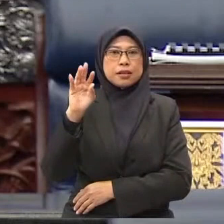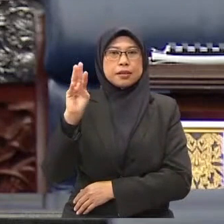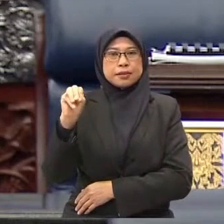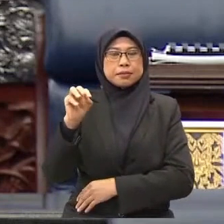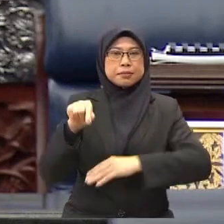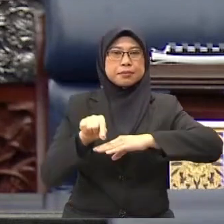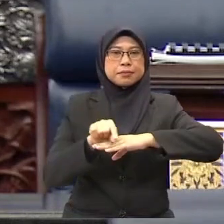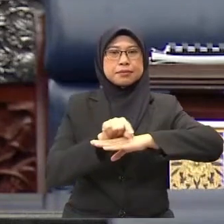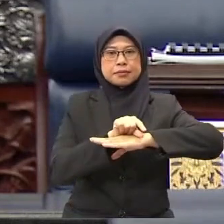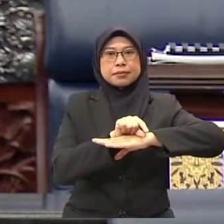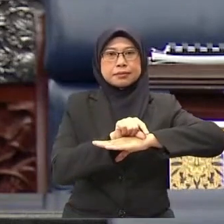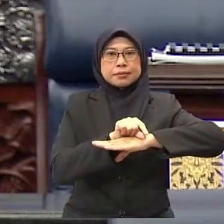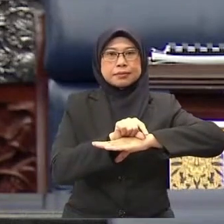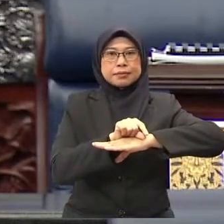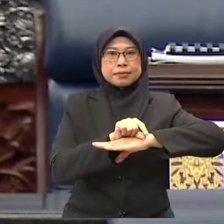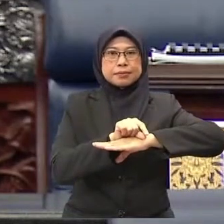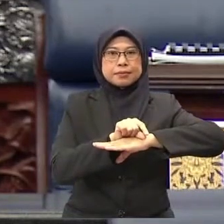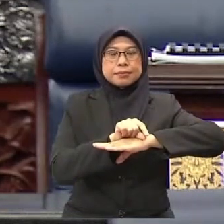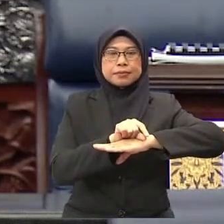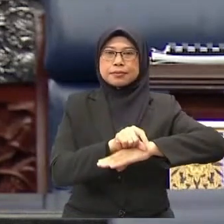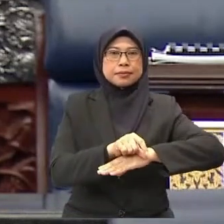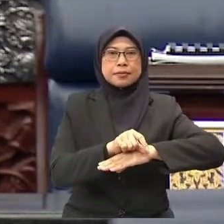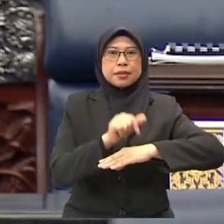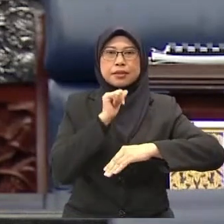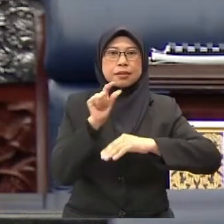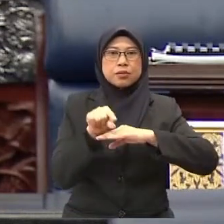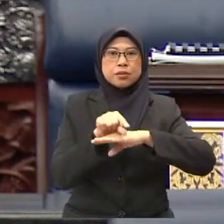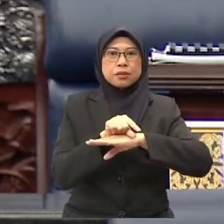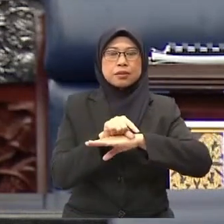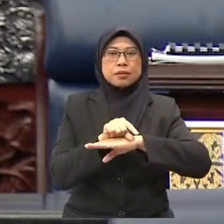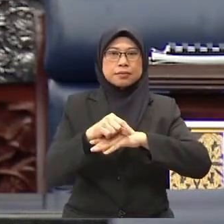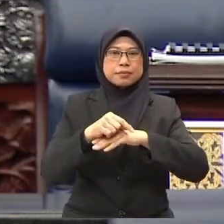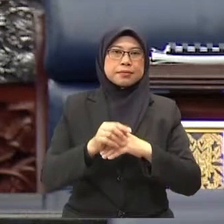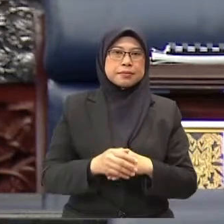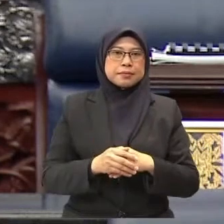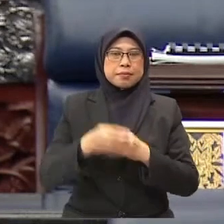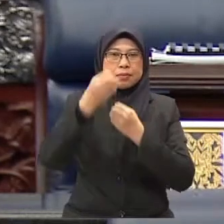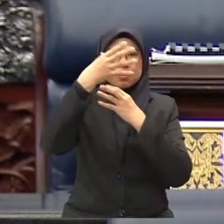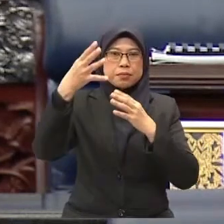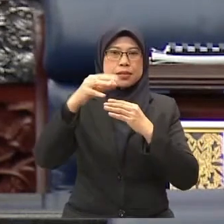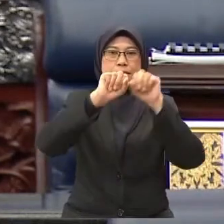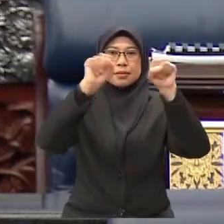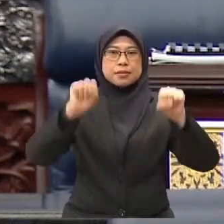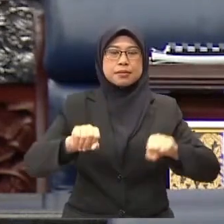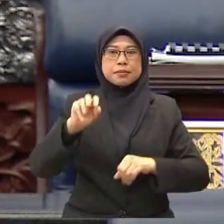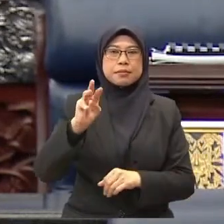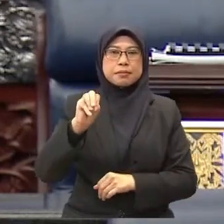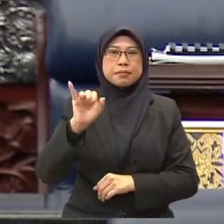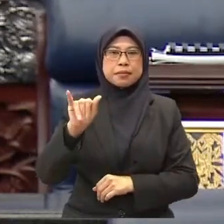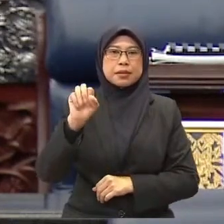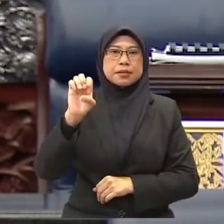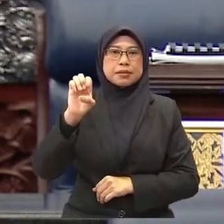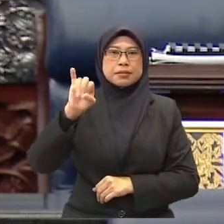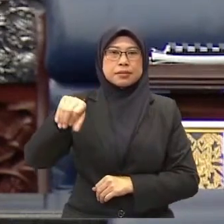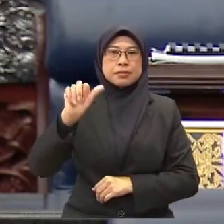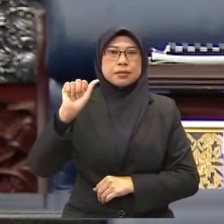kita gunakan ini tidak menggunakan data ataupun sistem MySejahtera sedia ada. Ia